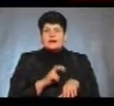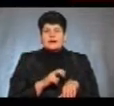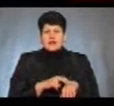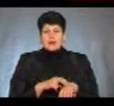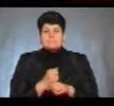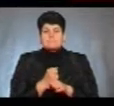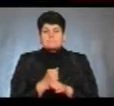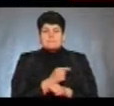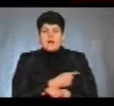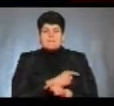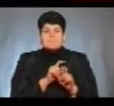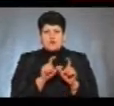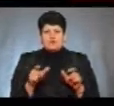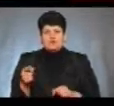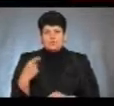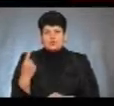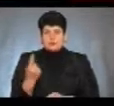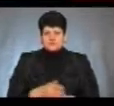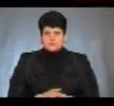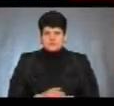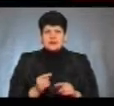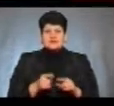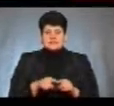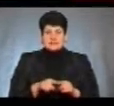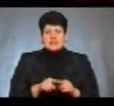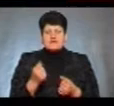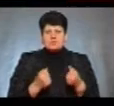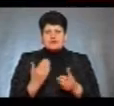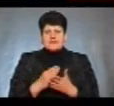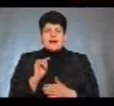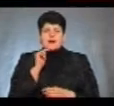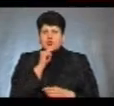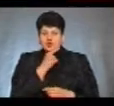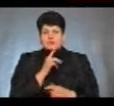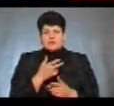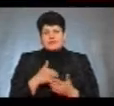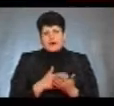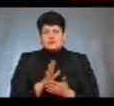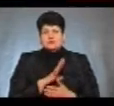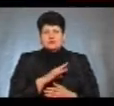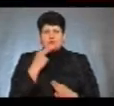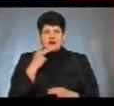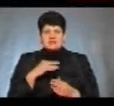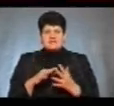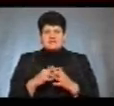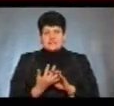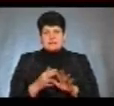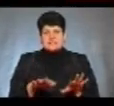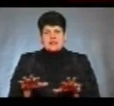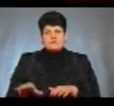амбулаторії Тернопільщини. Дані автомобілі є економні і якість медицини буде покращена в сільській медицині в